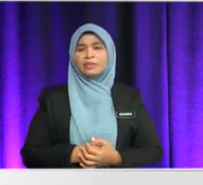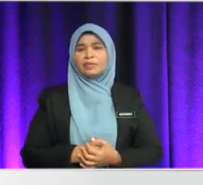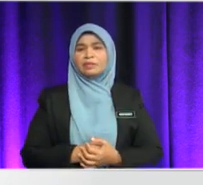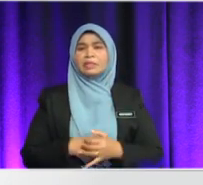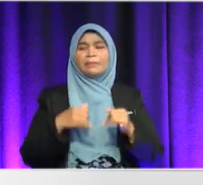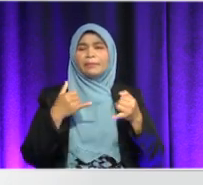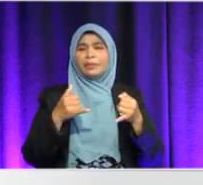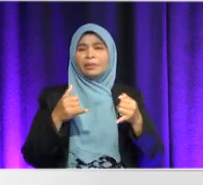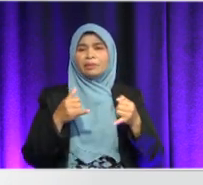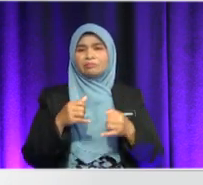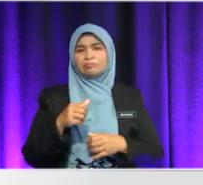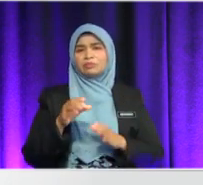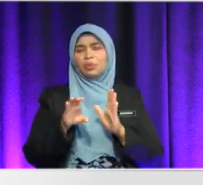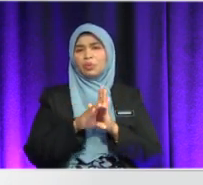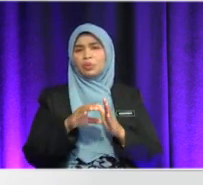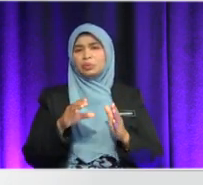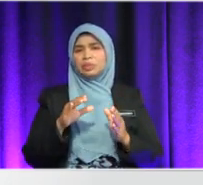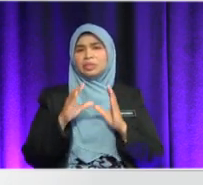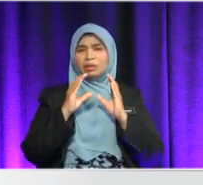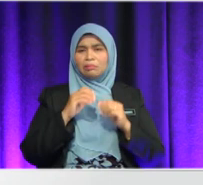pengakuan Aku bukan